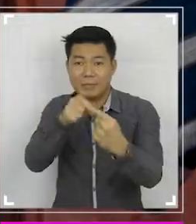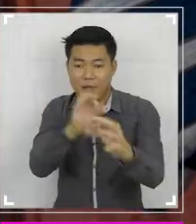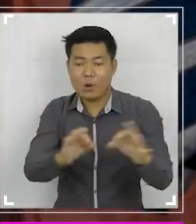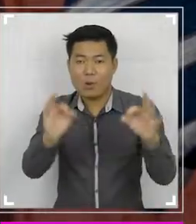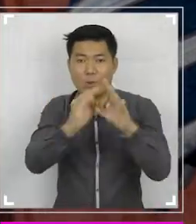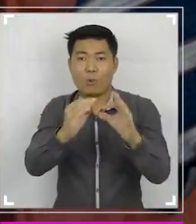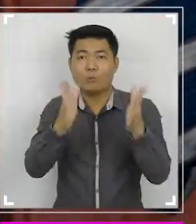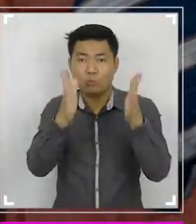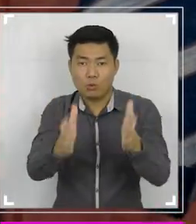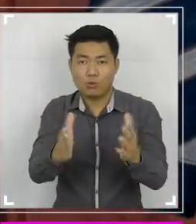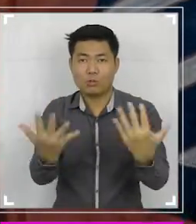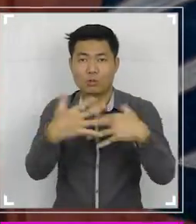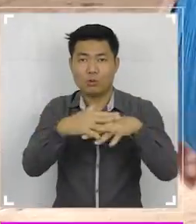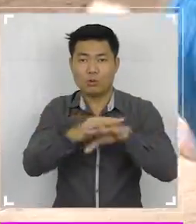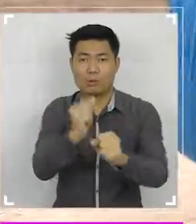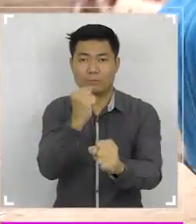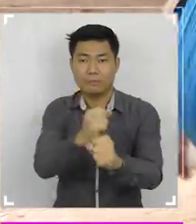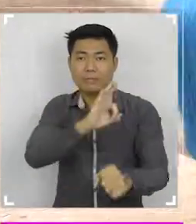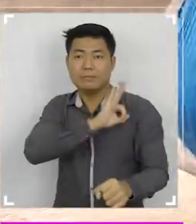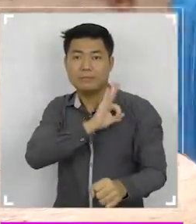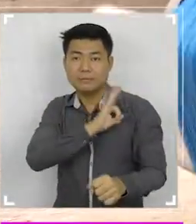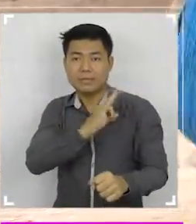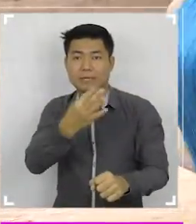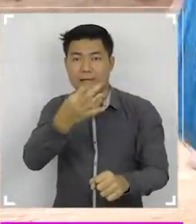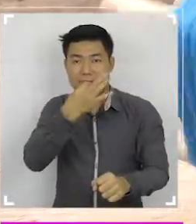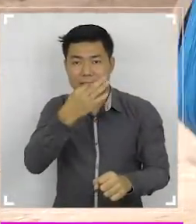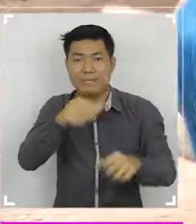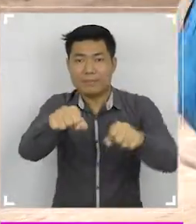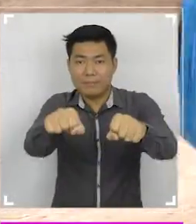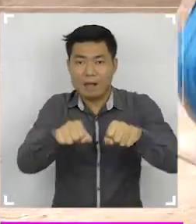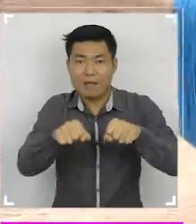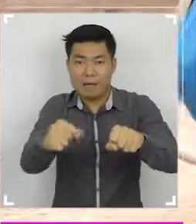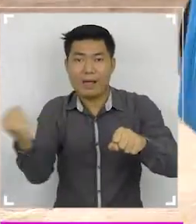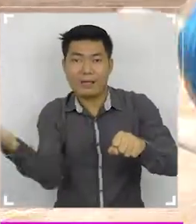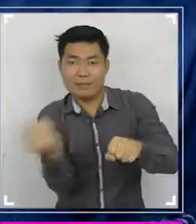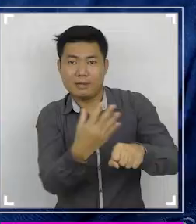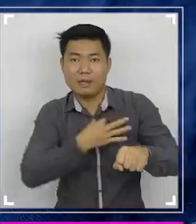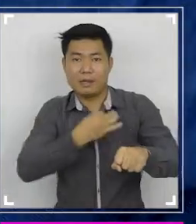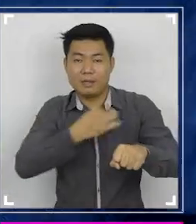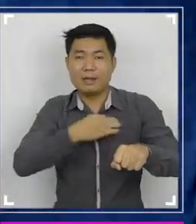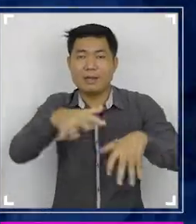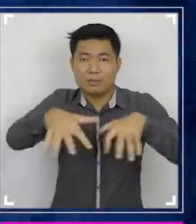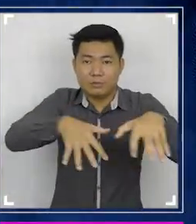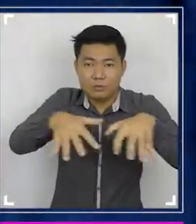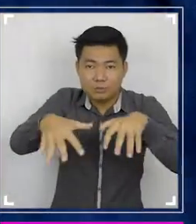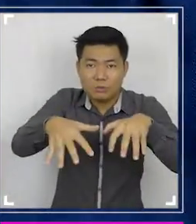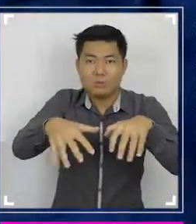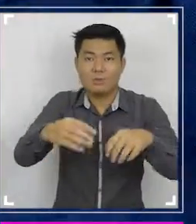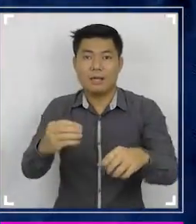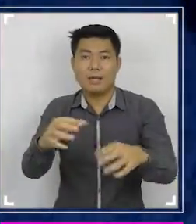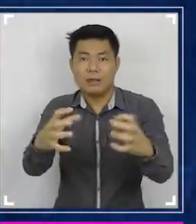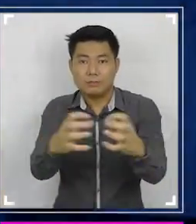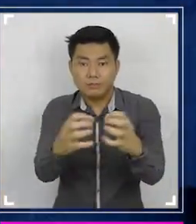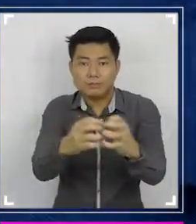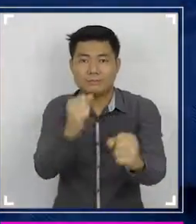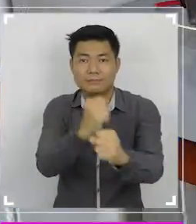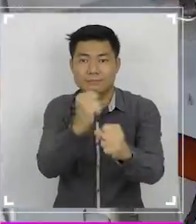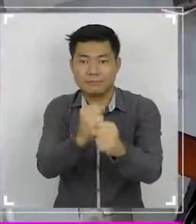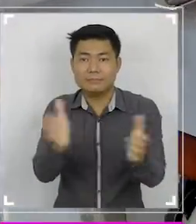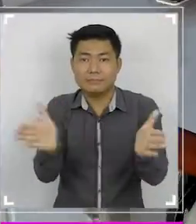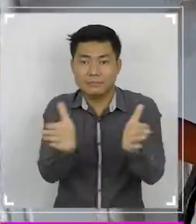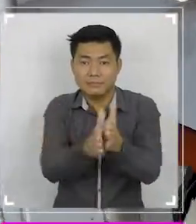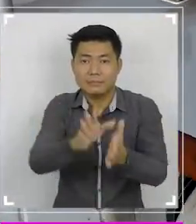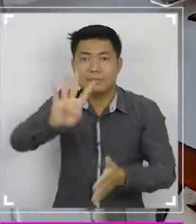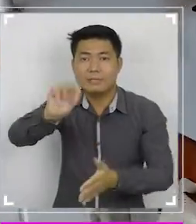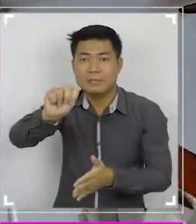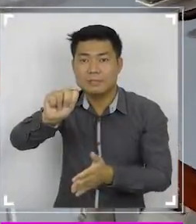ลนครซึ่งมีผู้เข้าร่วมโครงการที่เป็นสมาชิกกลุ่มอาชีพหัตถกรรมผ้าฝ้ายทอมือชุมชนบ้านหนองค้าและคณะด